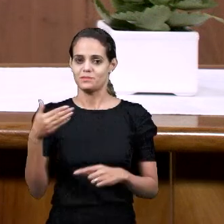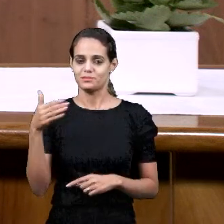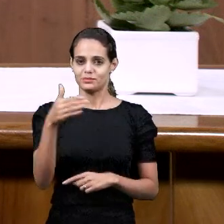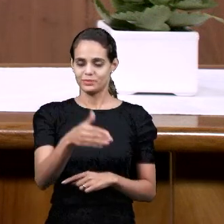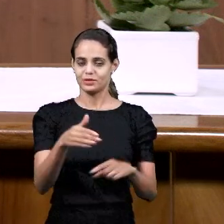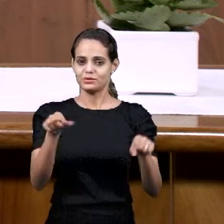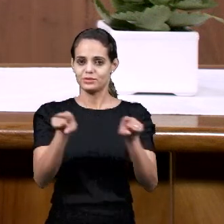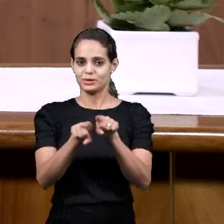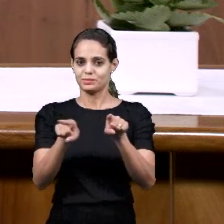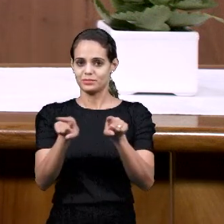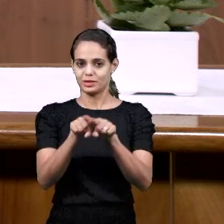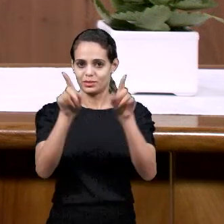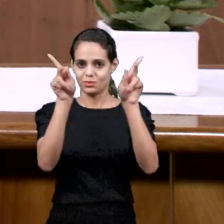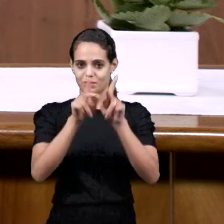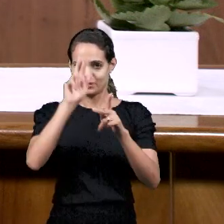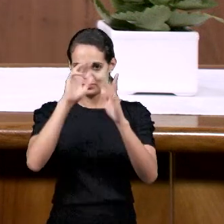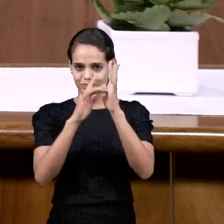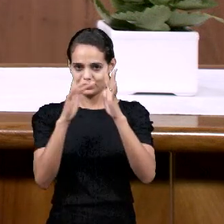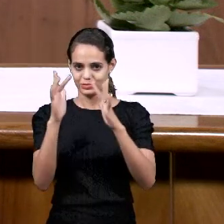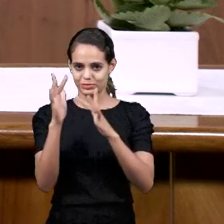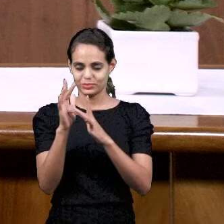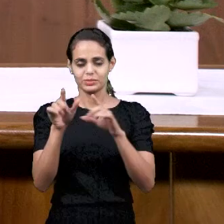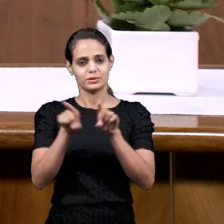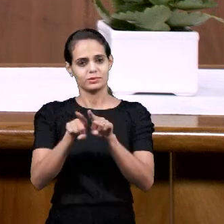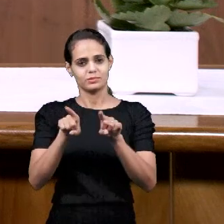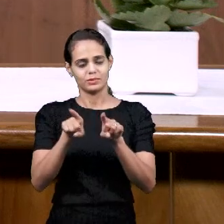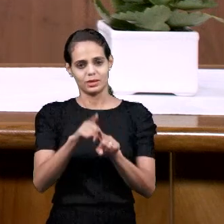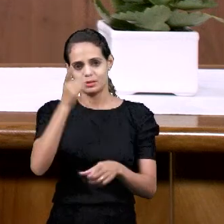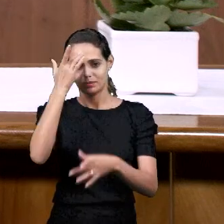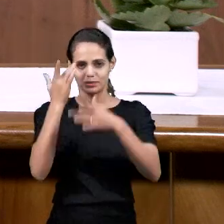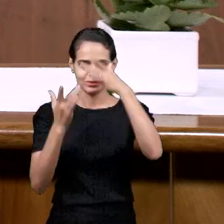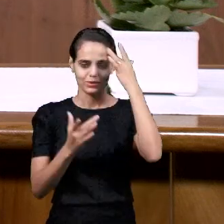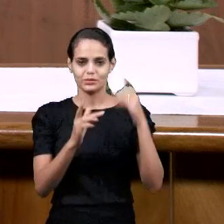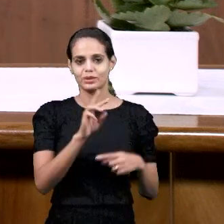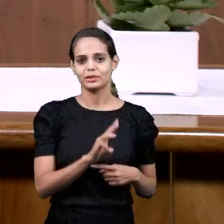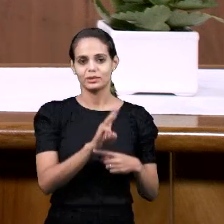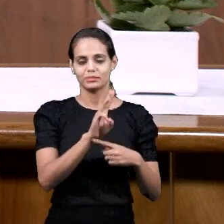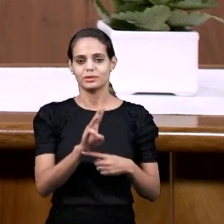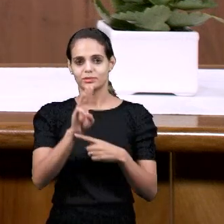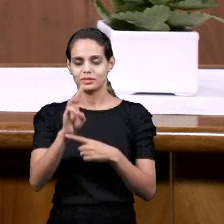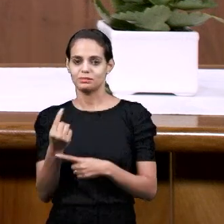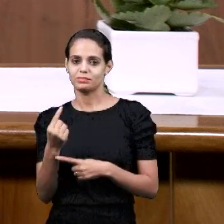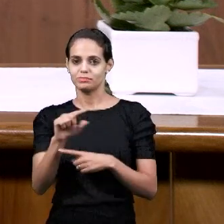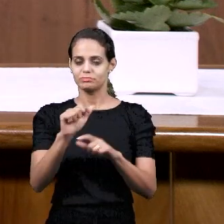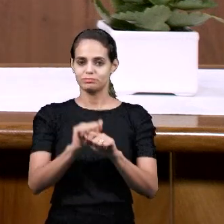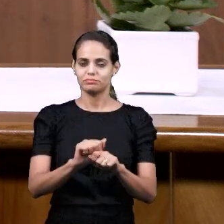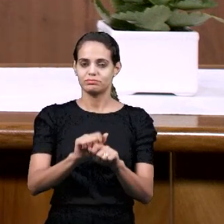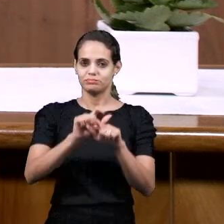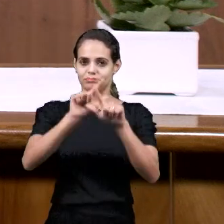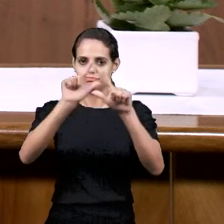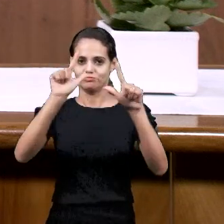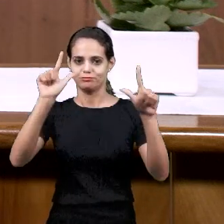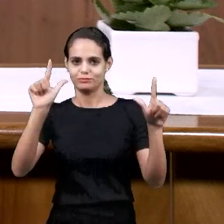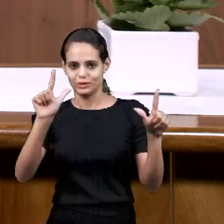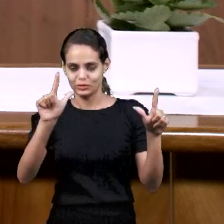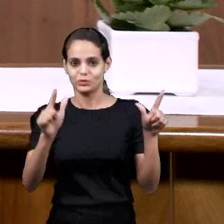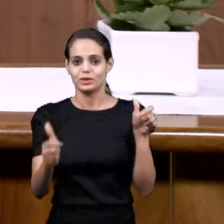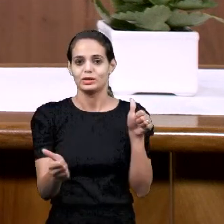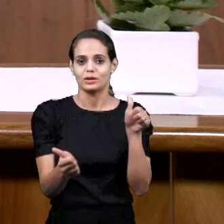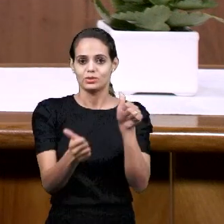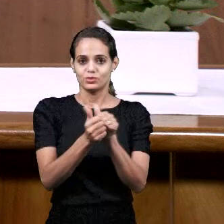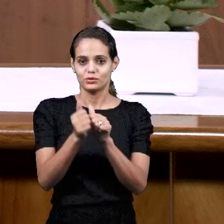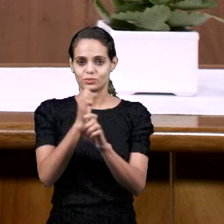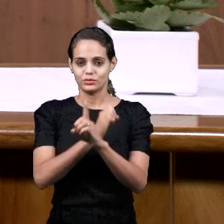qui ont reçu un lien, une invitation pour participer du culte de l'école biblique dominicale. C'est une joie de compter avec l'audience. Et je